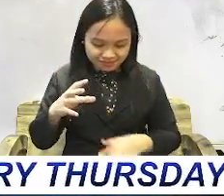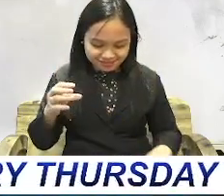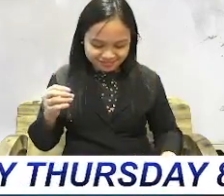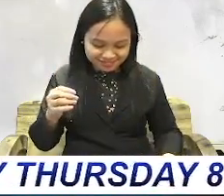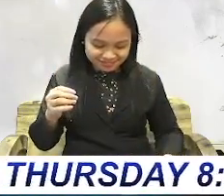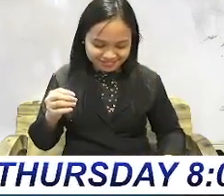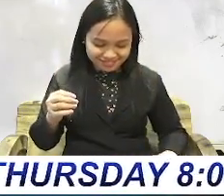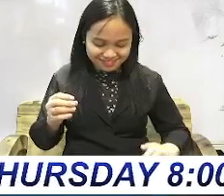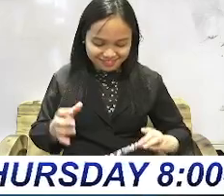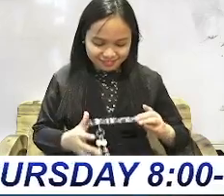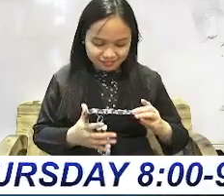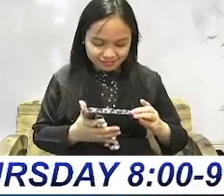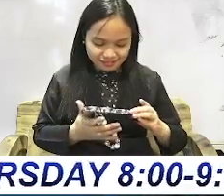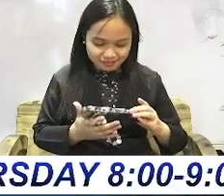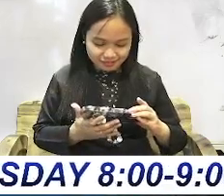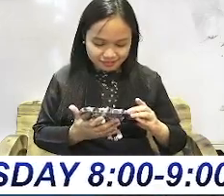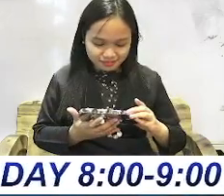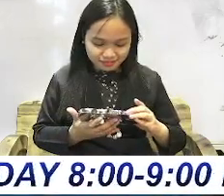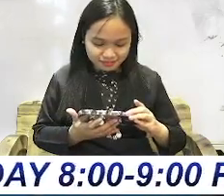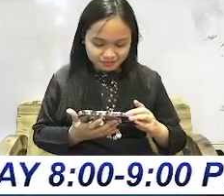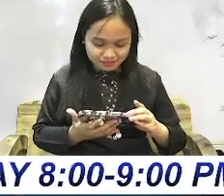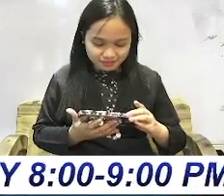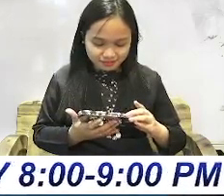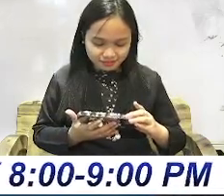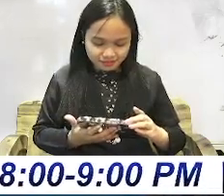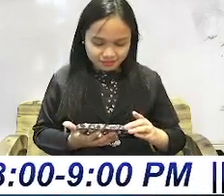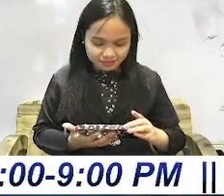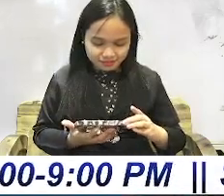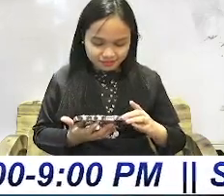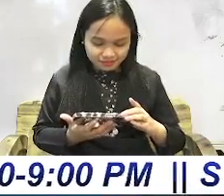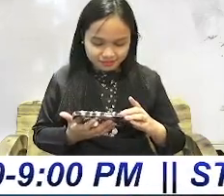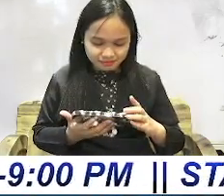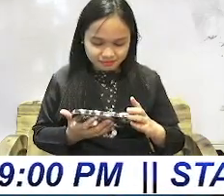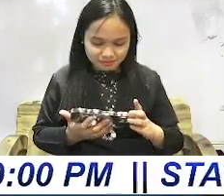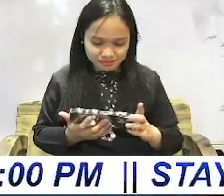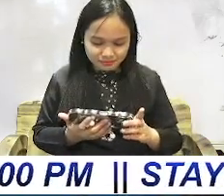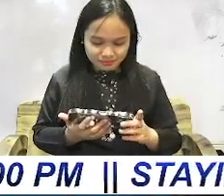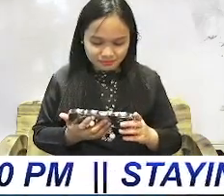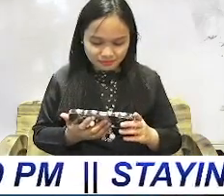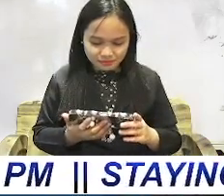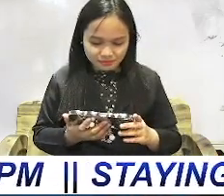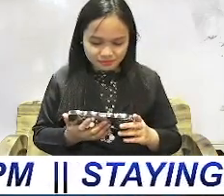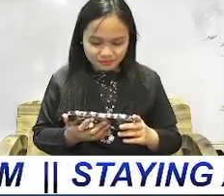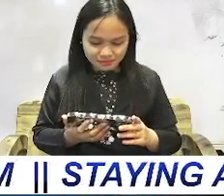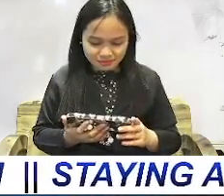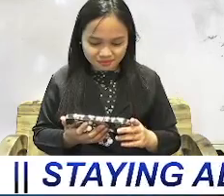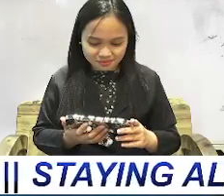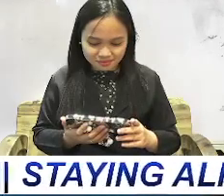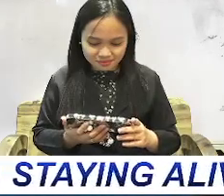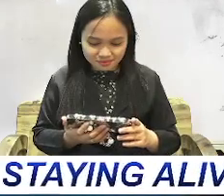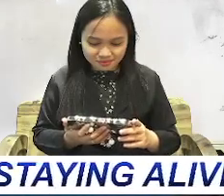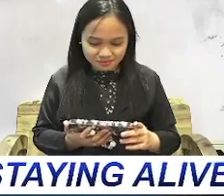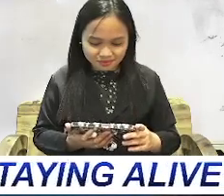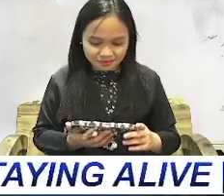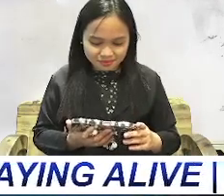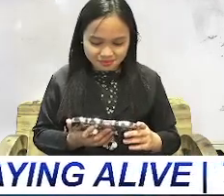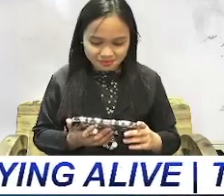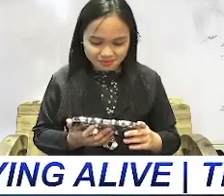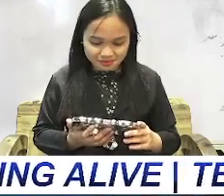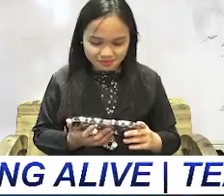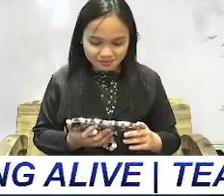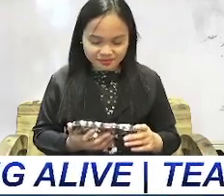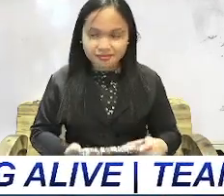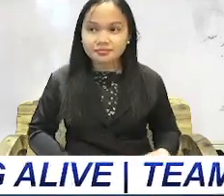ganun din mula Bilbao. Sa state. Bilbao yan, di ba? Sige, Bilbao. Bilbao. Okay na, Bilbao. Okay na, Bilbao. Ganun din sa station. Bilbao.